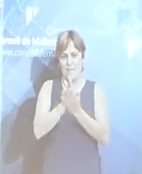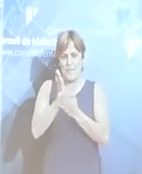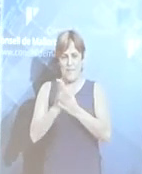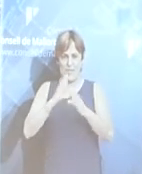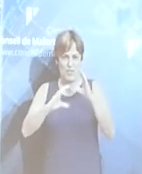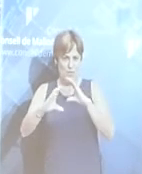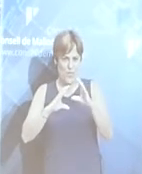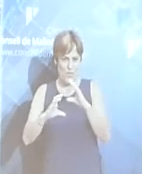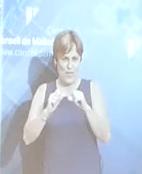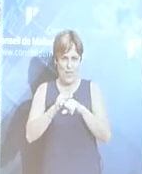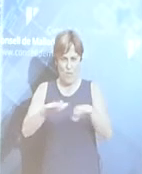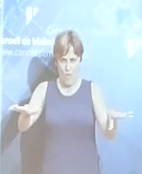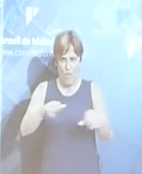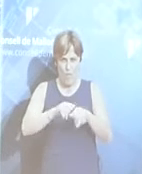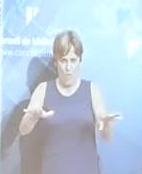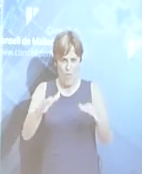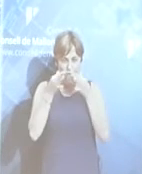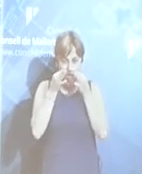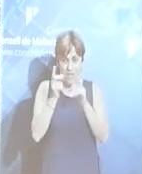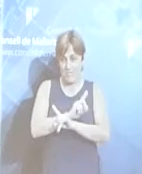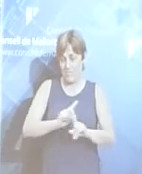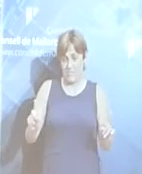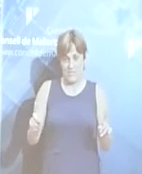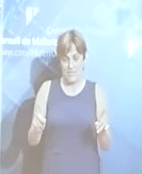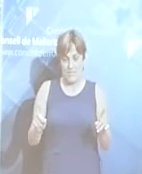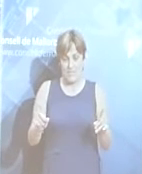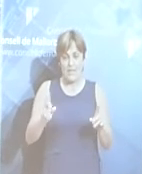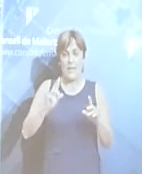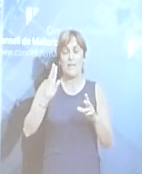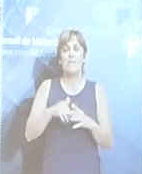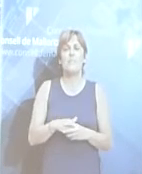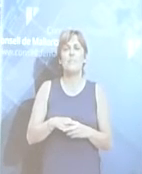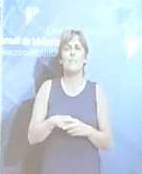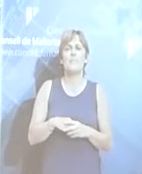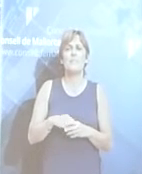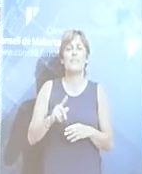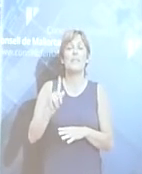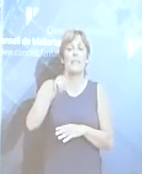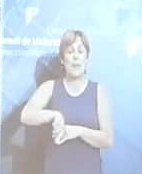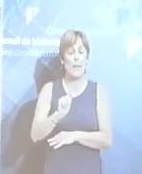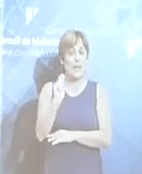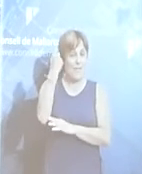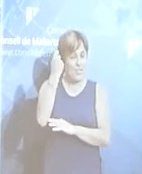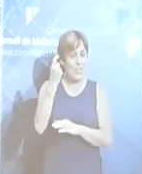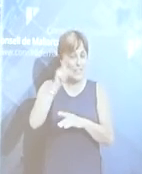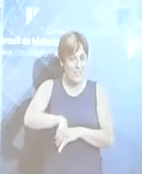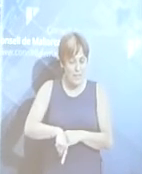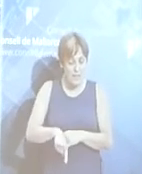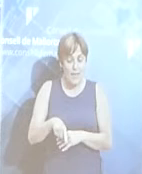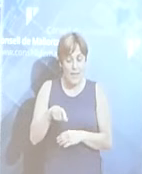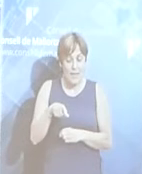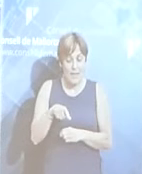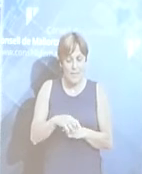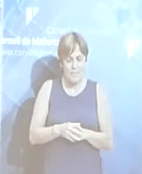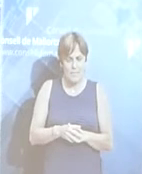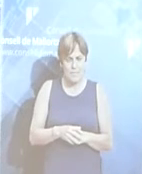baixa. M'explico. I això ja es dona per descomptat que és el que tindrem. I la gran victòria que han tingut és que això, el